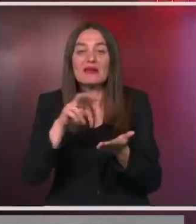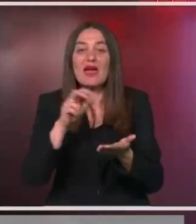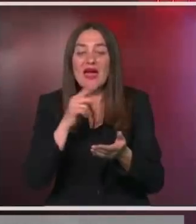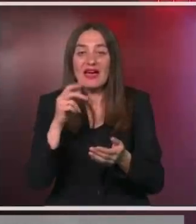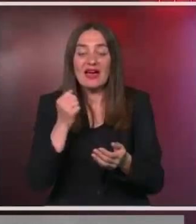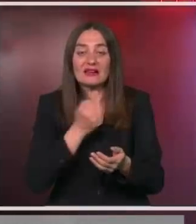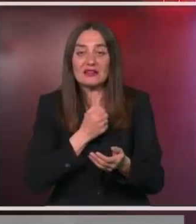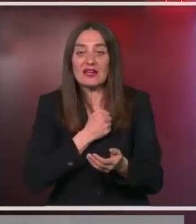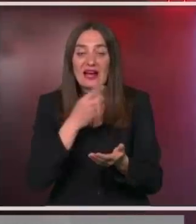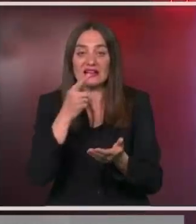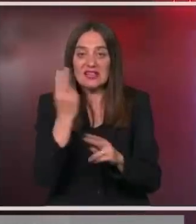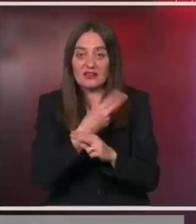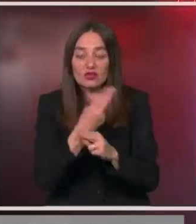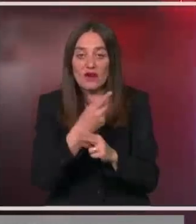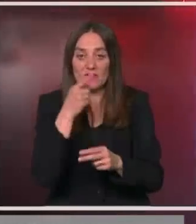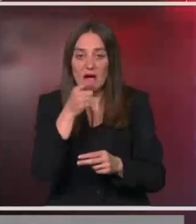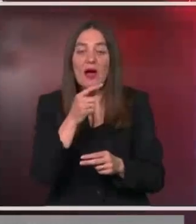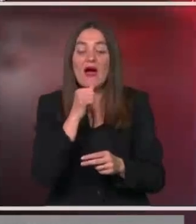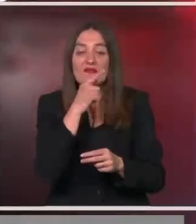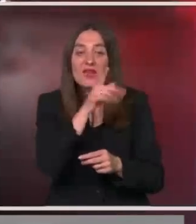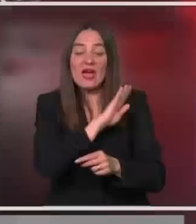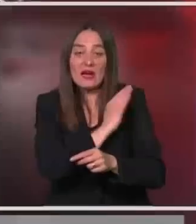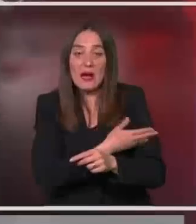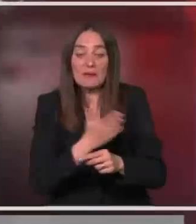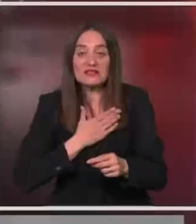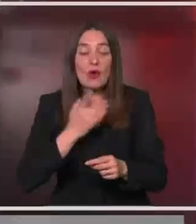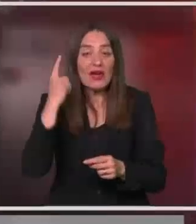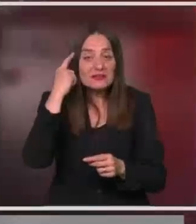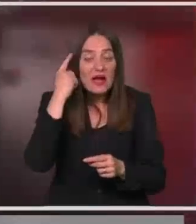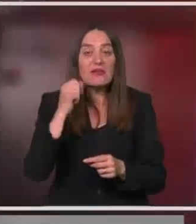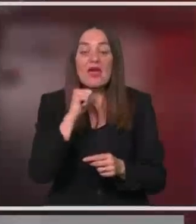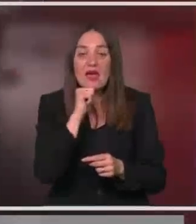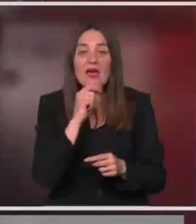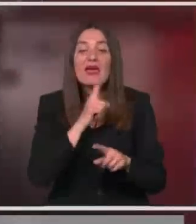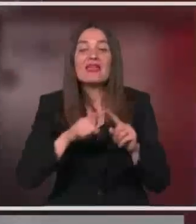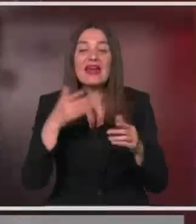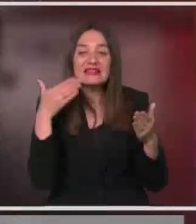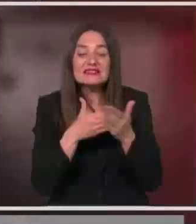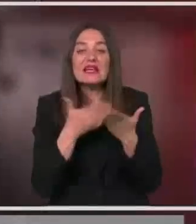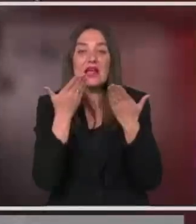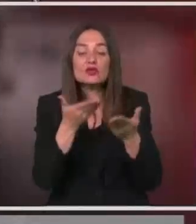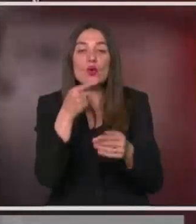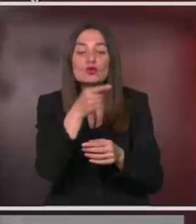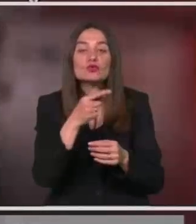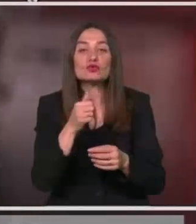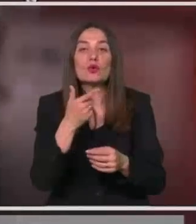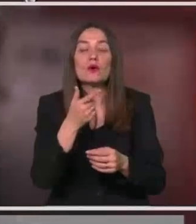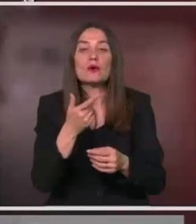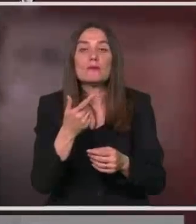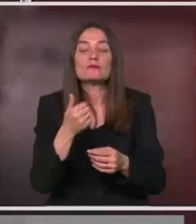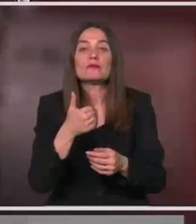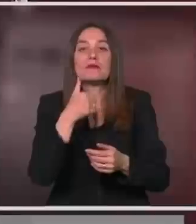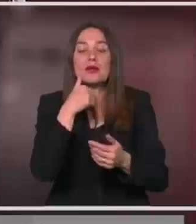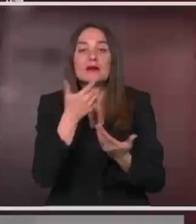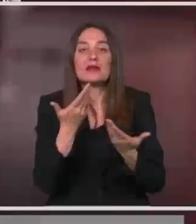garancijom staje iza toga. Ali vi iskoristite svoje kapacitete, svoje znanje. Jer cilj je tu. Tu su vam dani